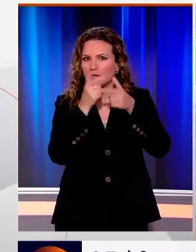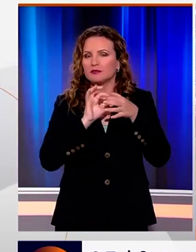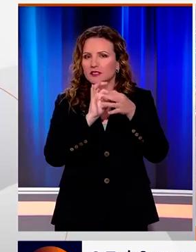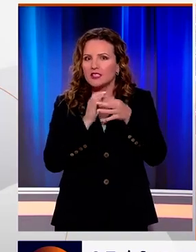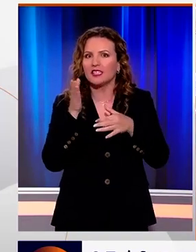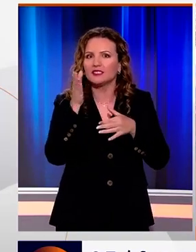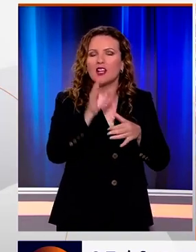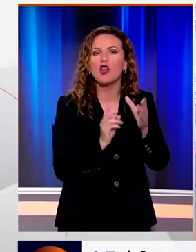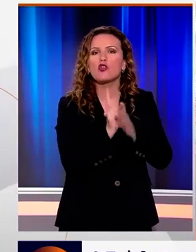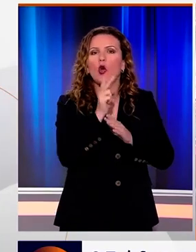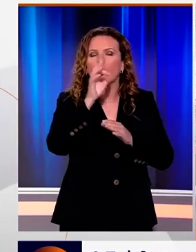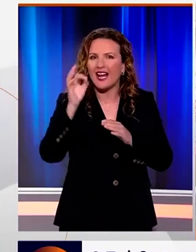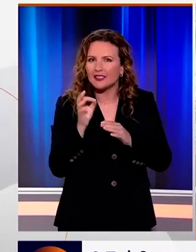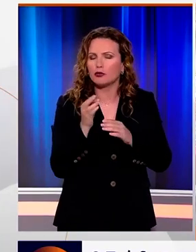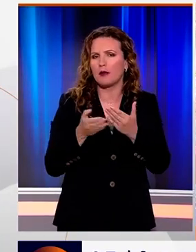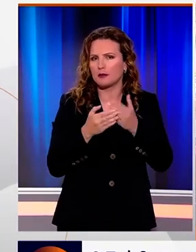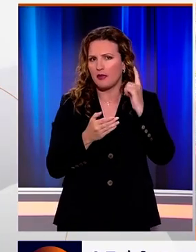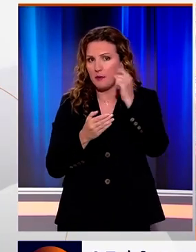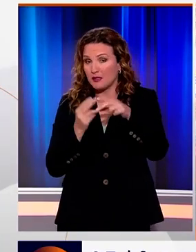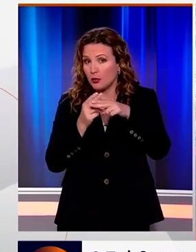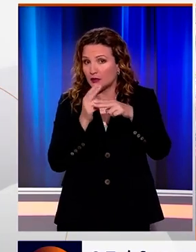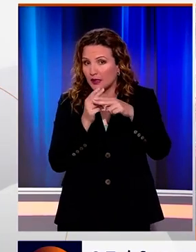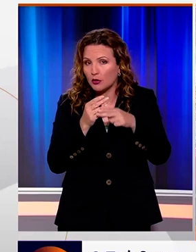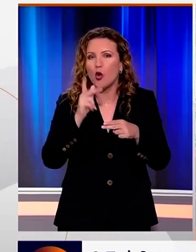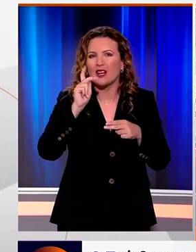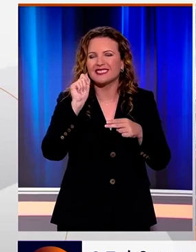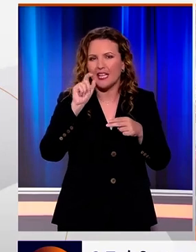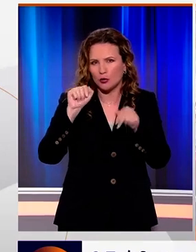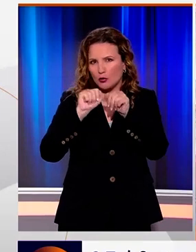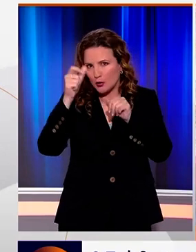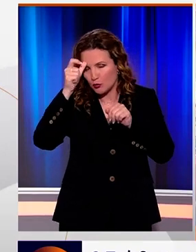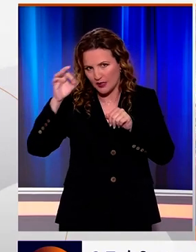περιοδία του στη Δωδεκάνησο με μία επίσκεψη υψηλού συμβολισμού στο Καστελόριζο.